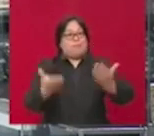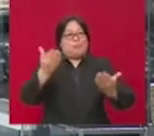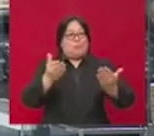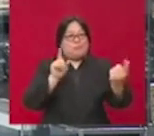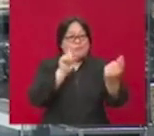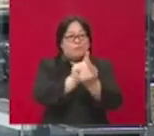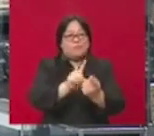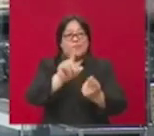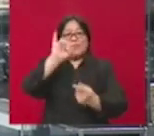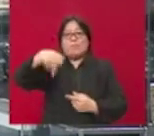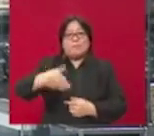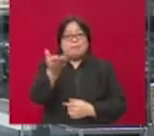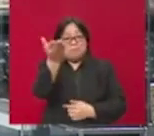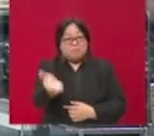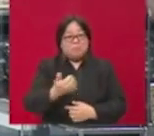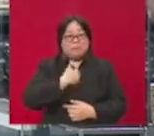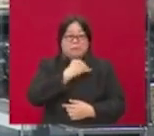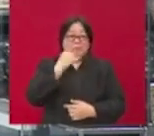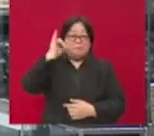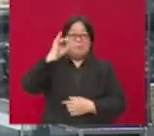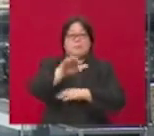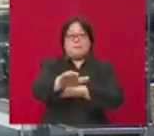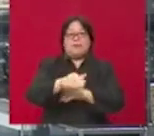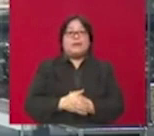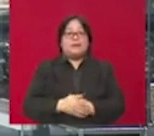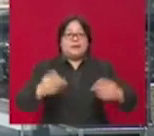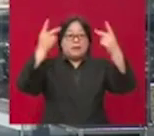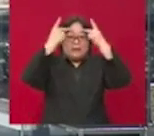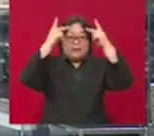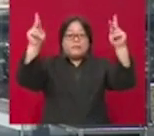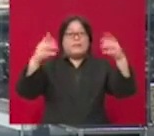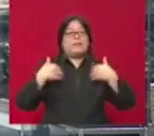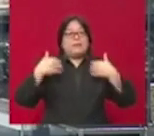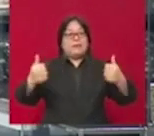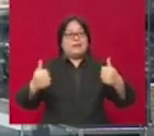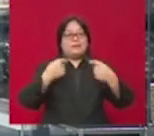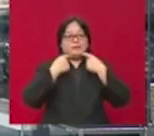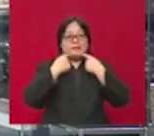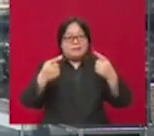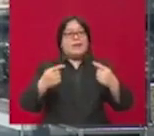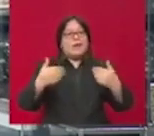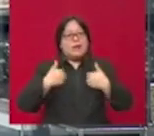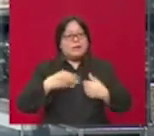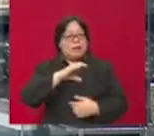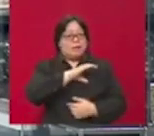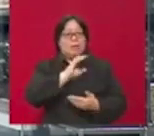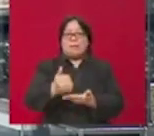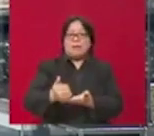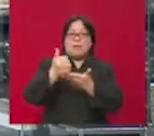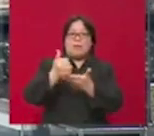Yang Berhormat Speaker sendiri. Dan petang semalam pula Ketua Pengarah Kesihatan menyatakan ada polis